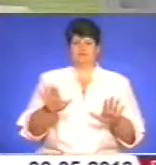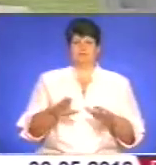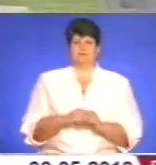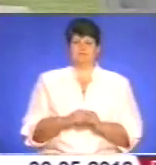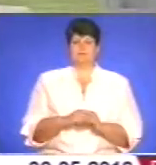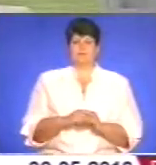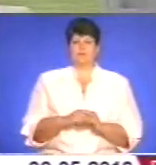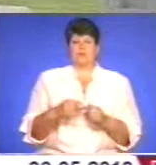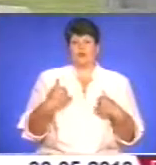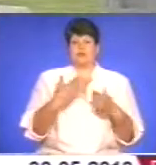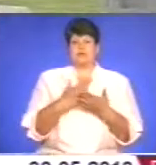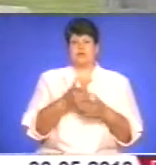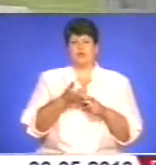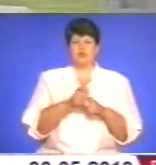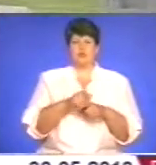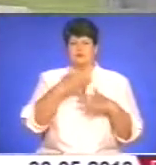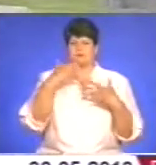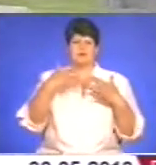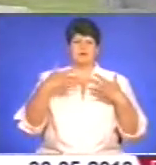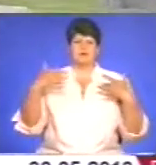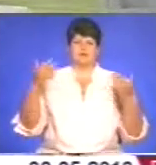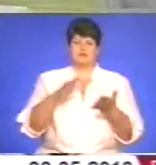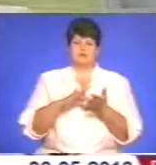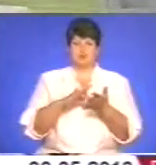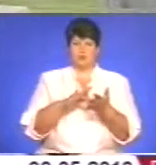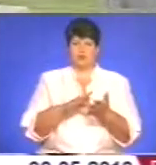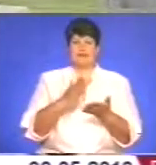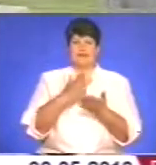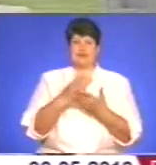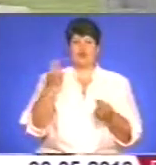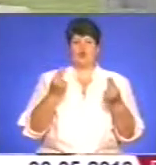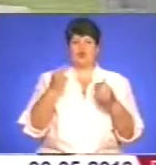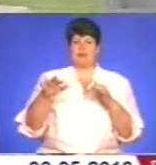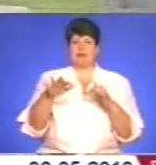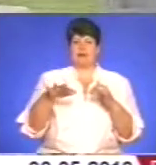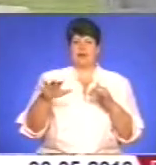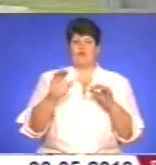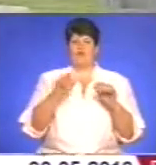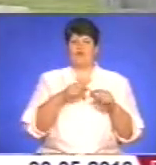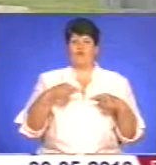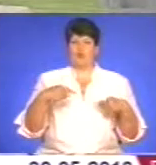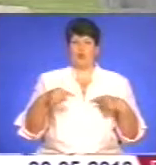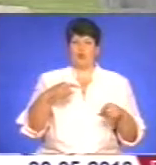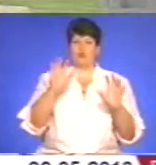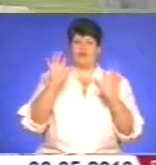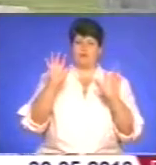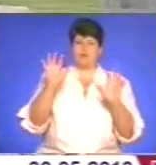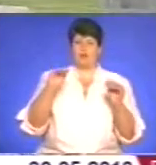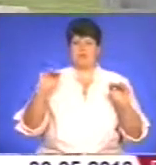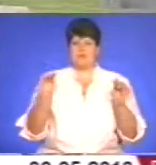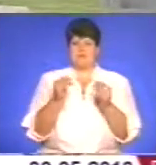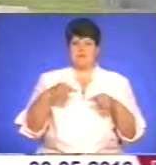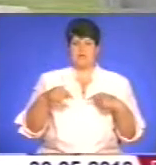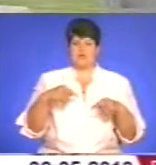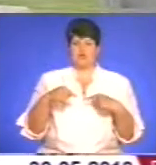нас є дуже-дуже багато пішохідних екскурсій. Плюс є всі ігрові майданчики, футбол, волейбол, міні-футбол,